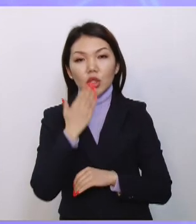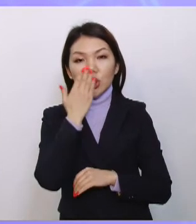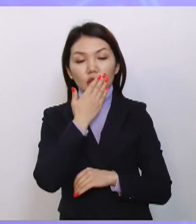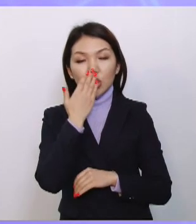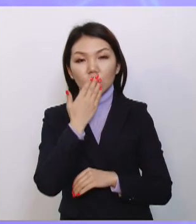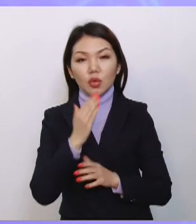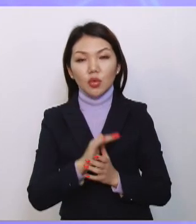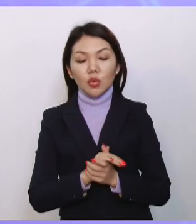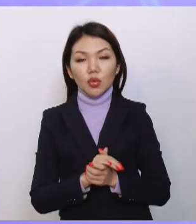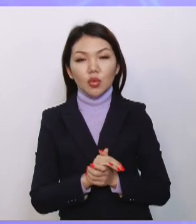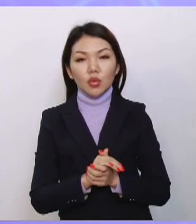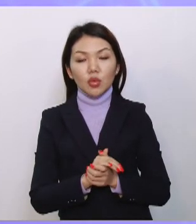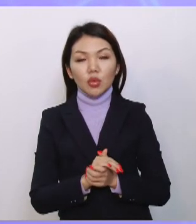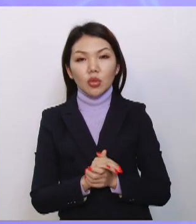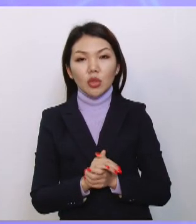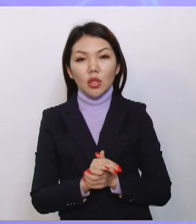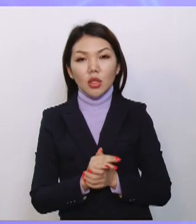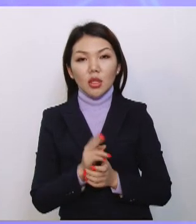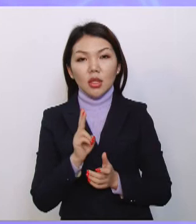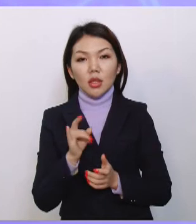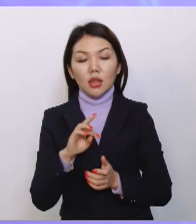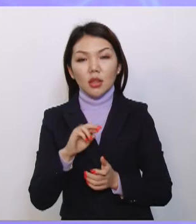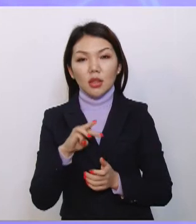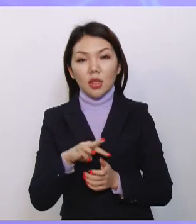Апам алчадан сонун кыям жасады.